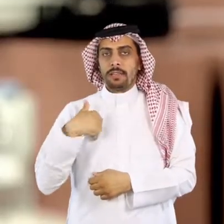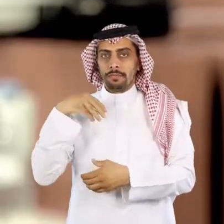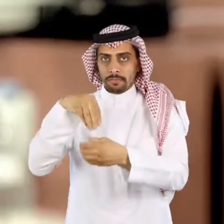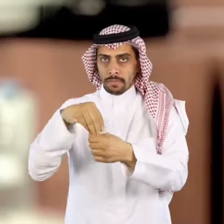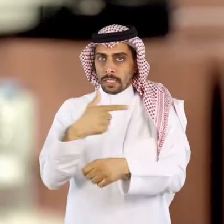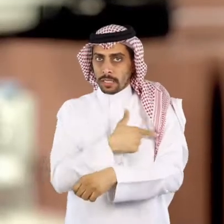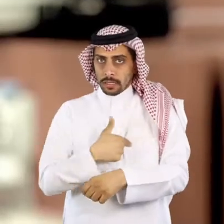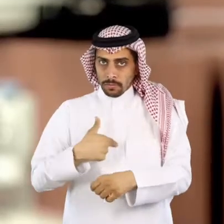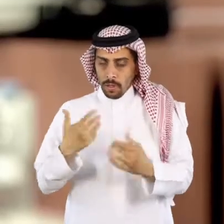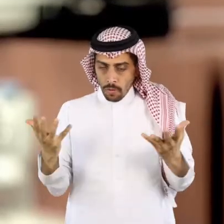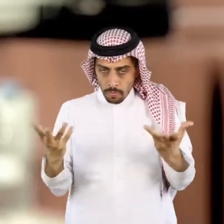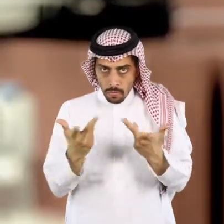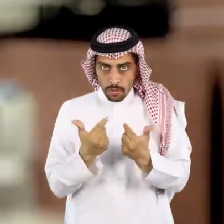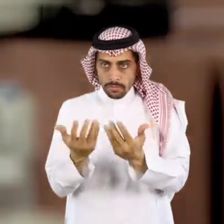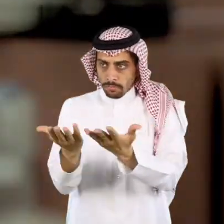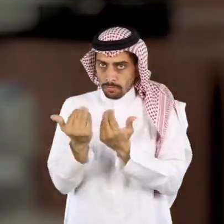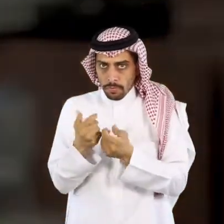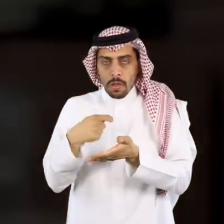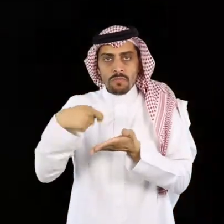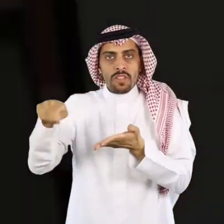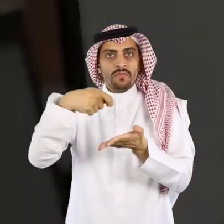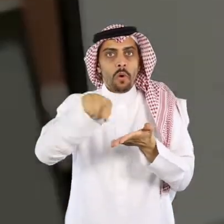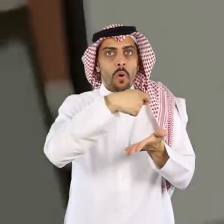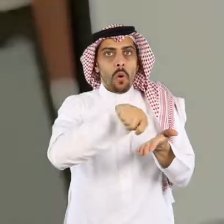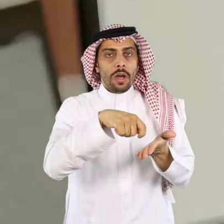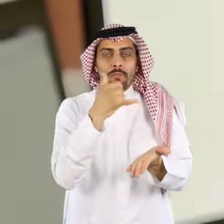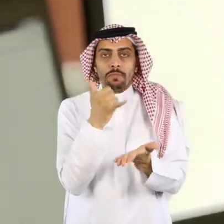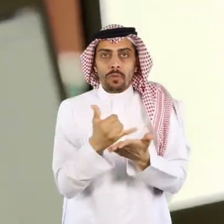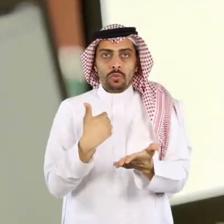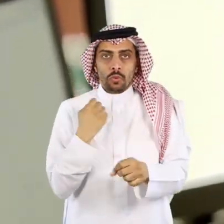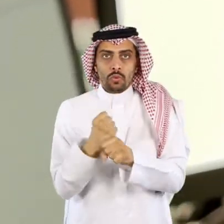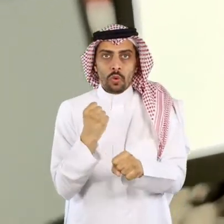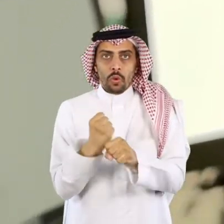حقي محاسب موردين ومدفوعات.